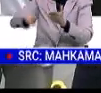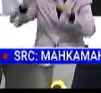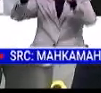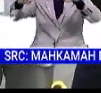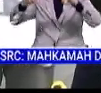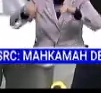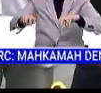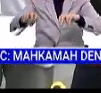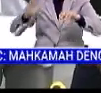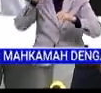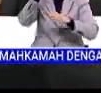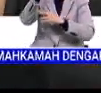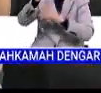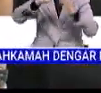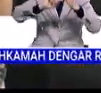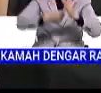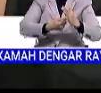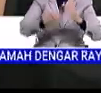laksanakan secara berperingkat.